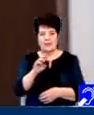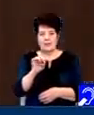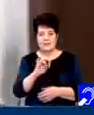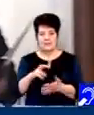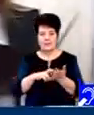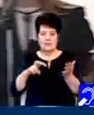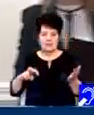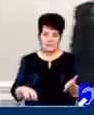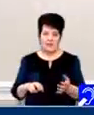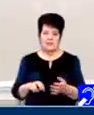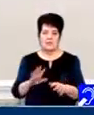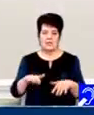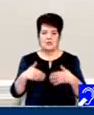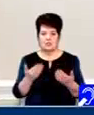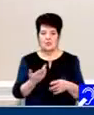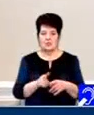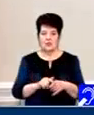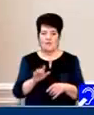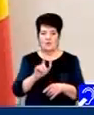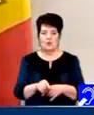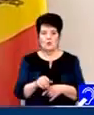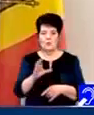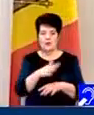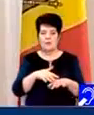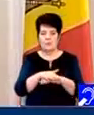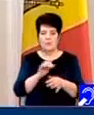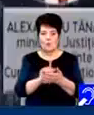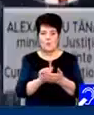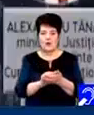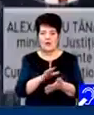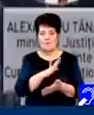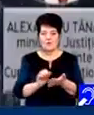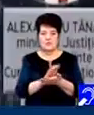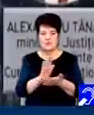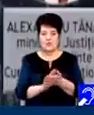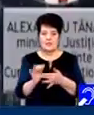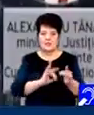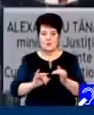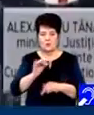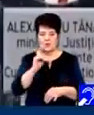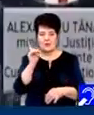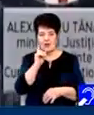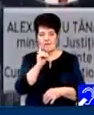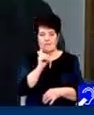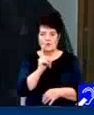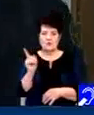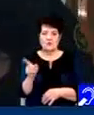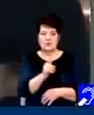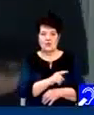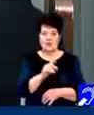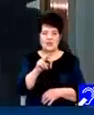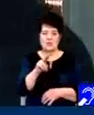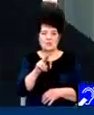dat demisia. Gestul lui Tănase a venit după ce în spațiul public a apărut o înregistrare a unei discuții telefonice între el și